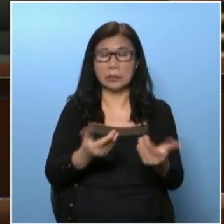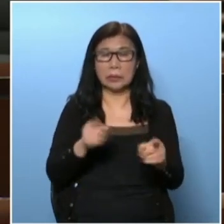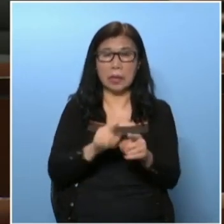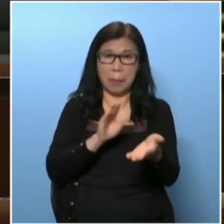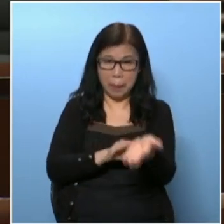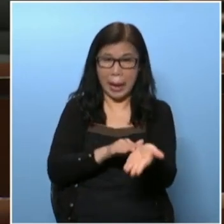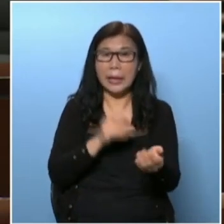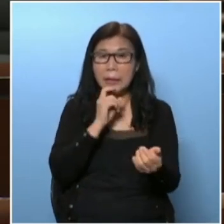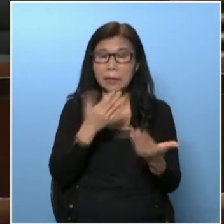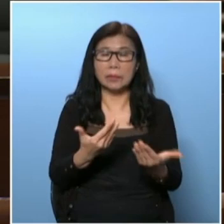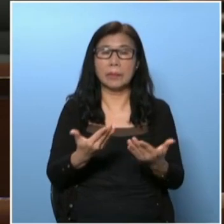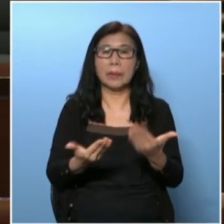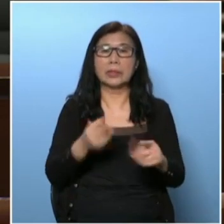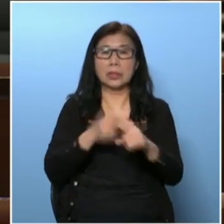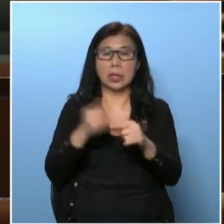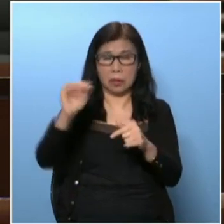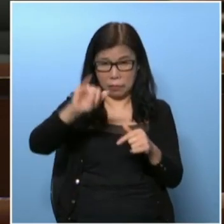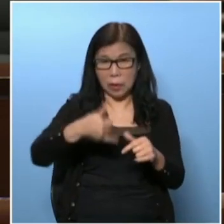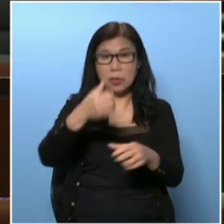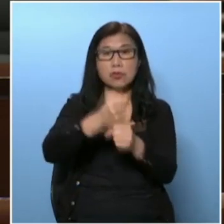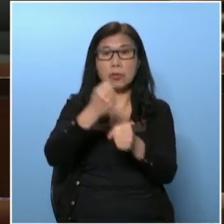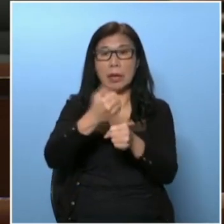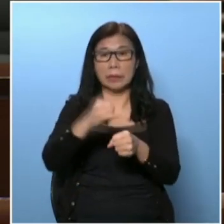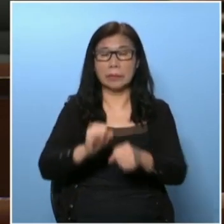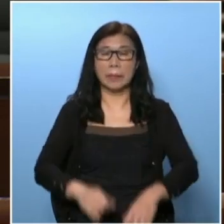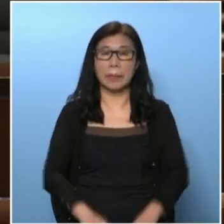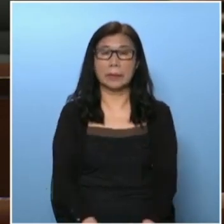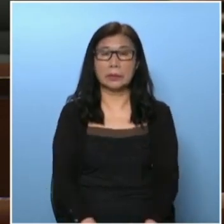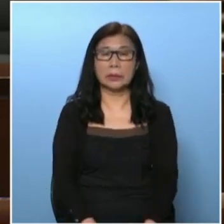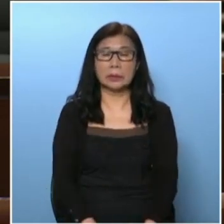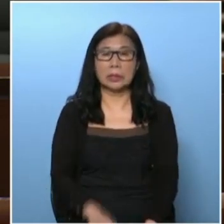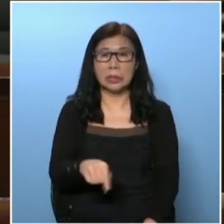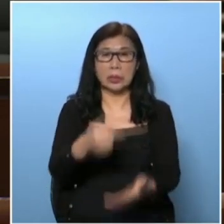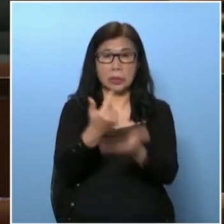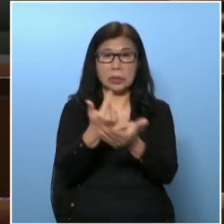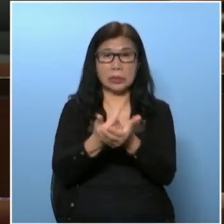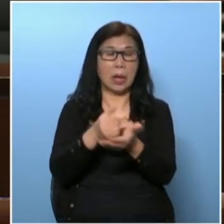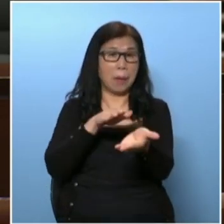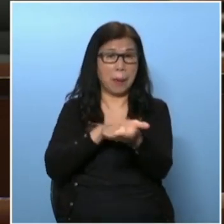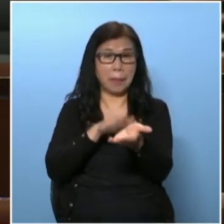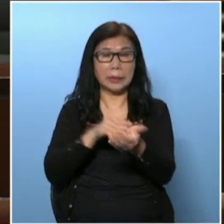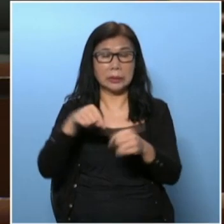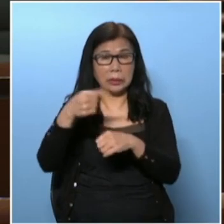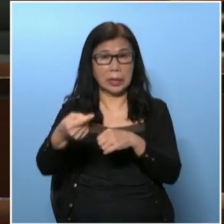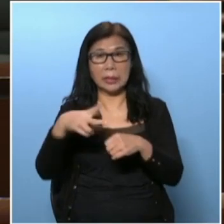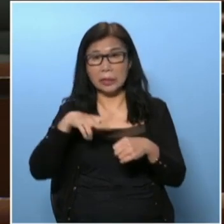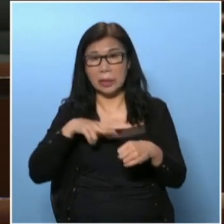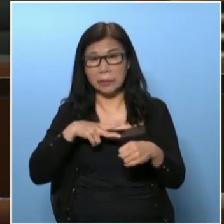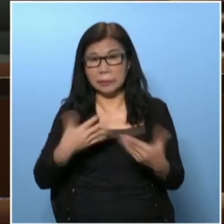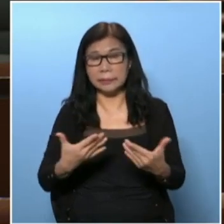啲咁嘅情況咧係不能夠翻嚟，但係都唔係因為佢一定有嚴重嘅疾病或者有其他嘅情